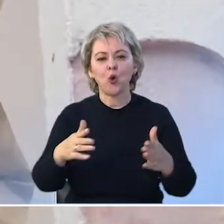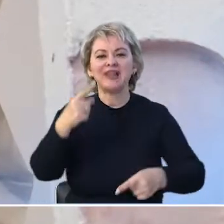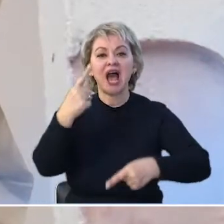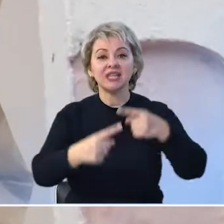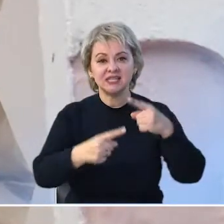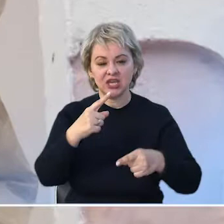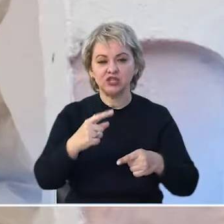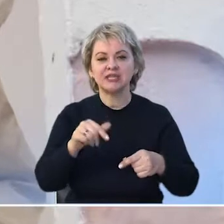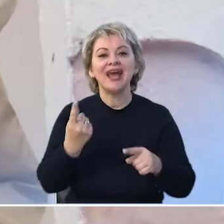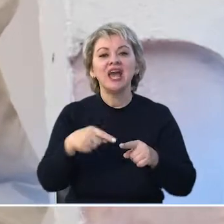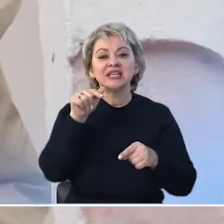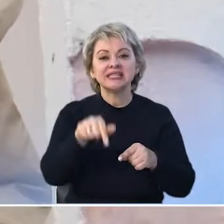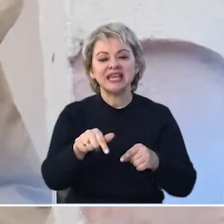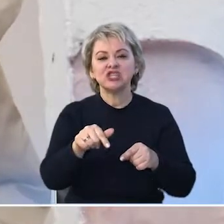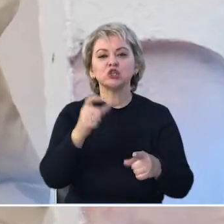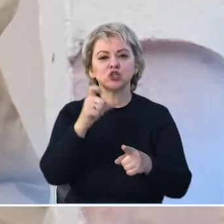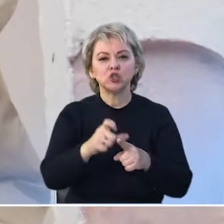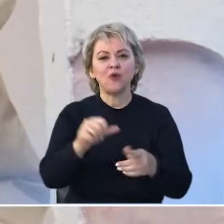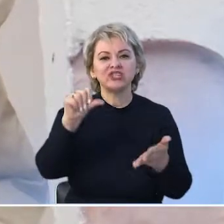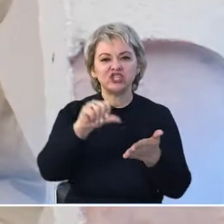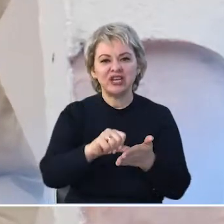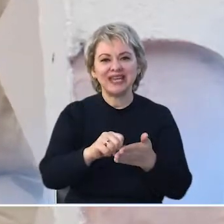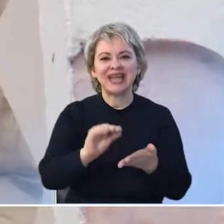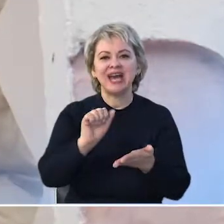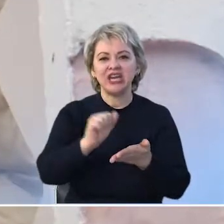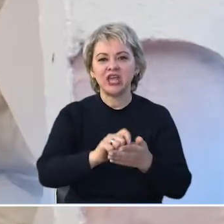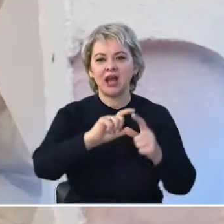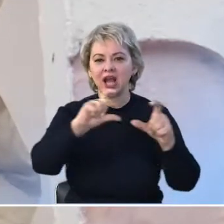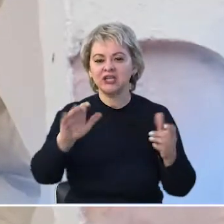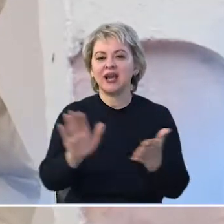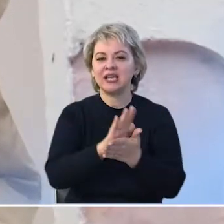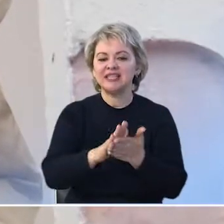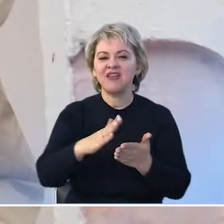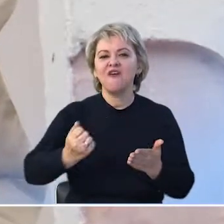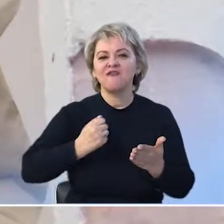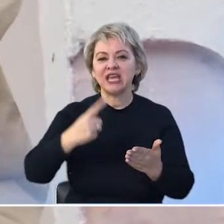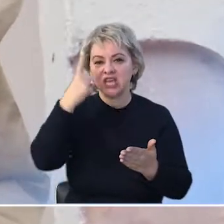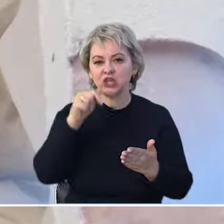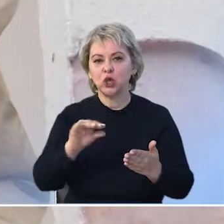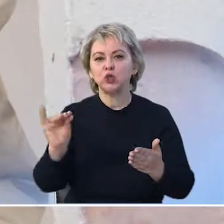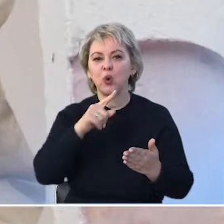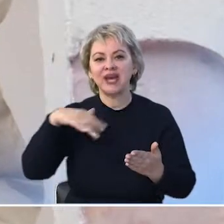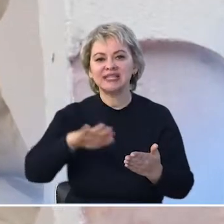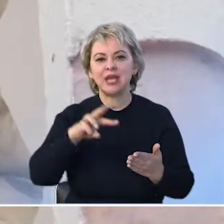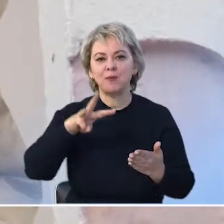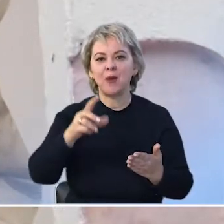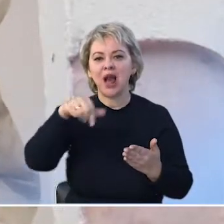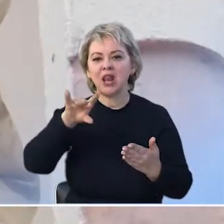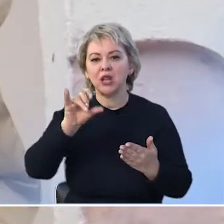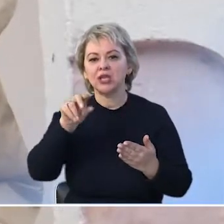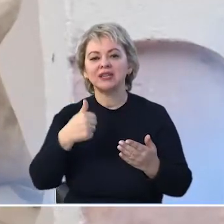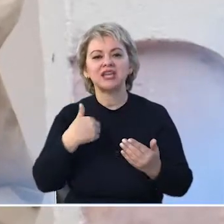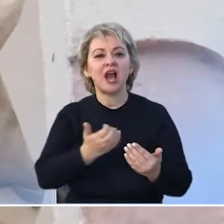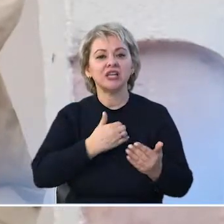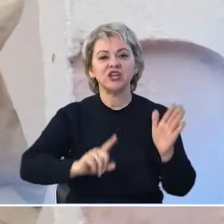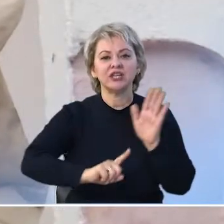огромного Отечества. Именно с этих слов члена редакционной коллегии газеты «Военный вестник Юга России» Михаила Малыгина